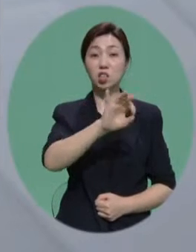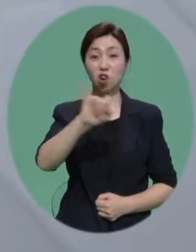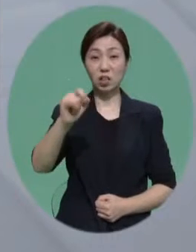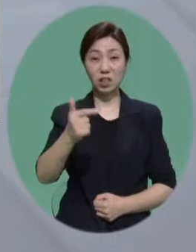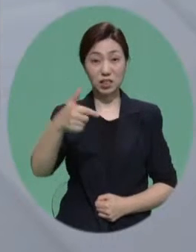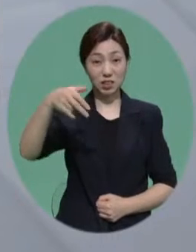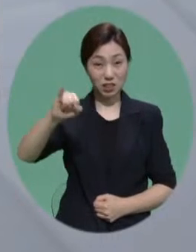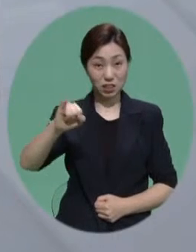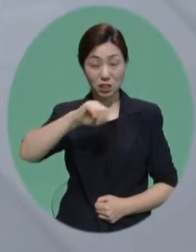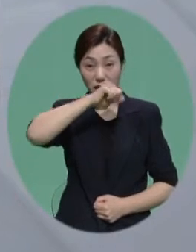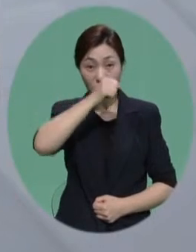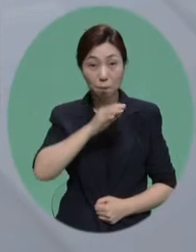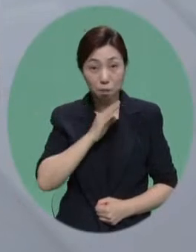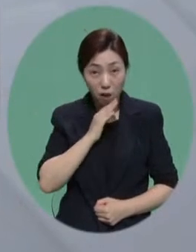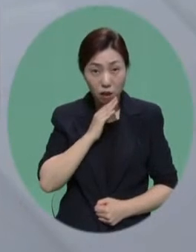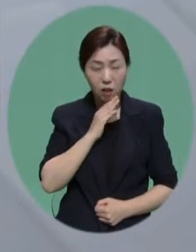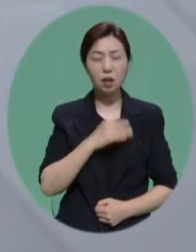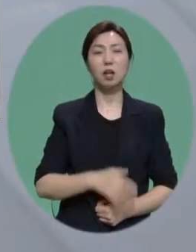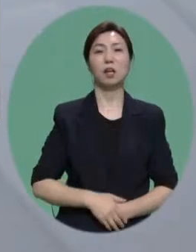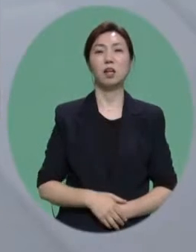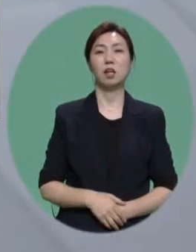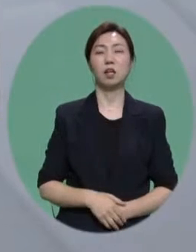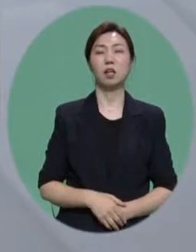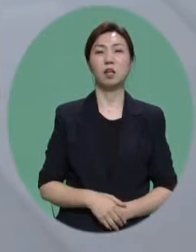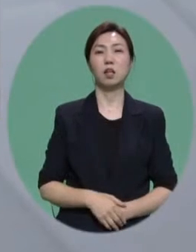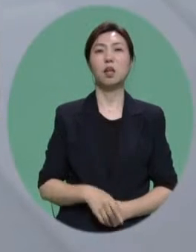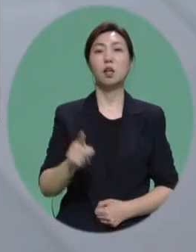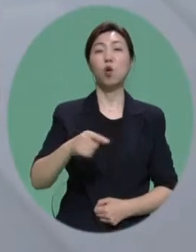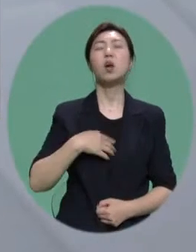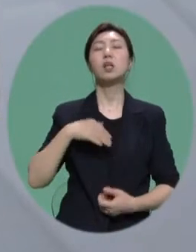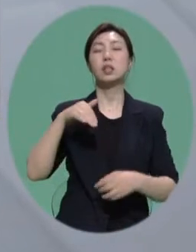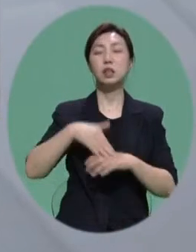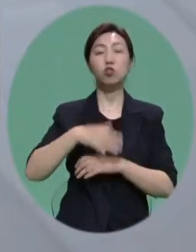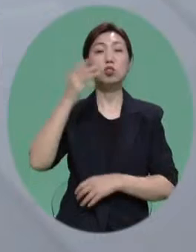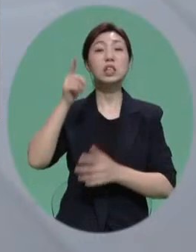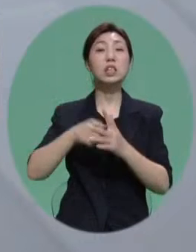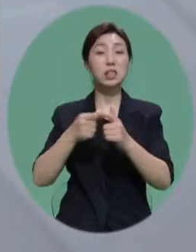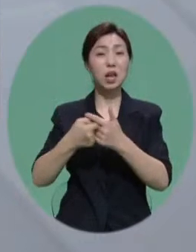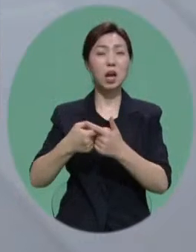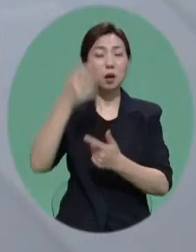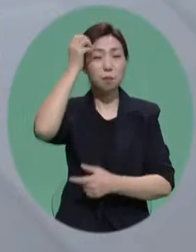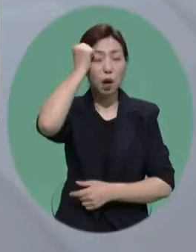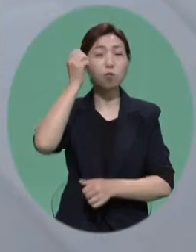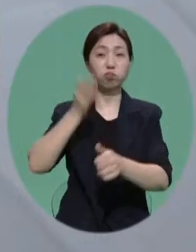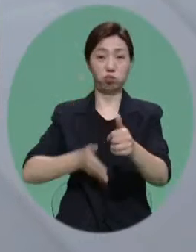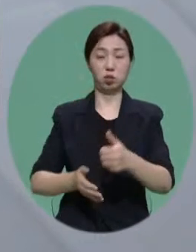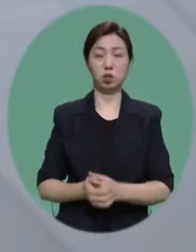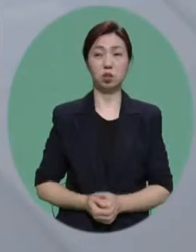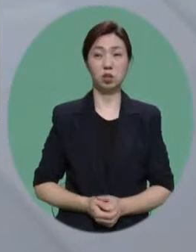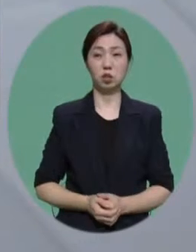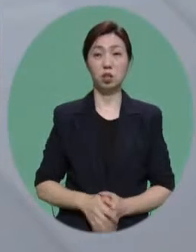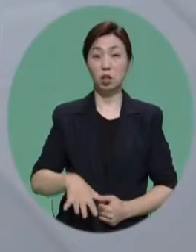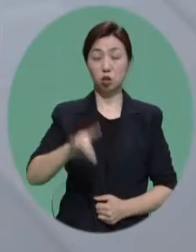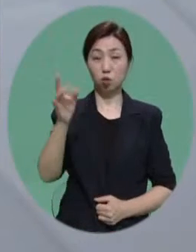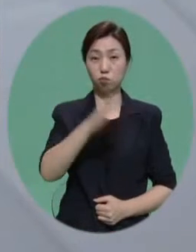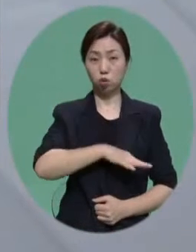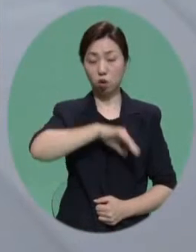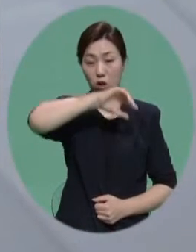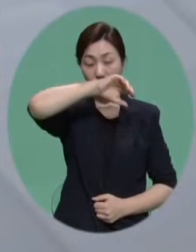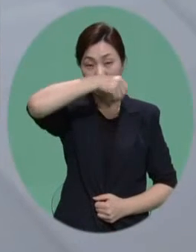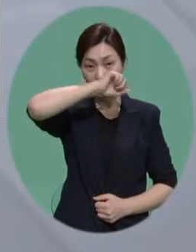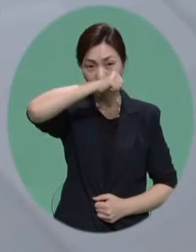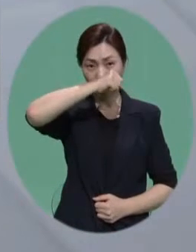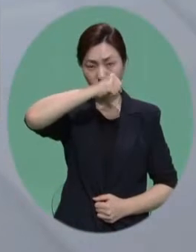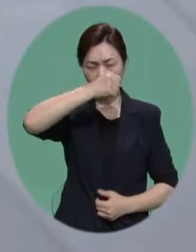네 그렇게 이해를 해 주시기 바라구요 근데 지금 처음에 말씀하실 때 국방 아 여기 그 삭감 에서 북핵 예산